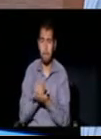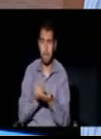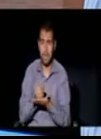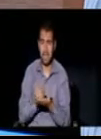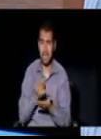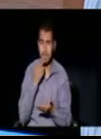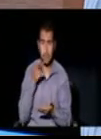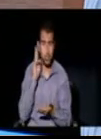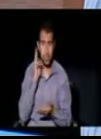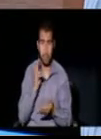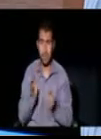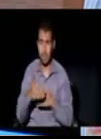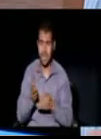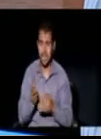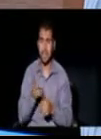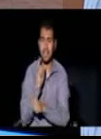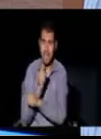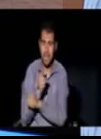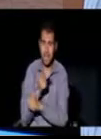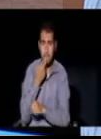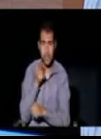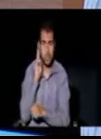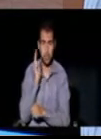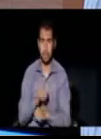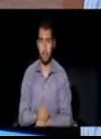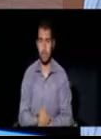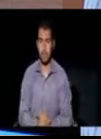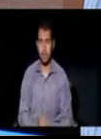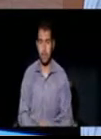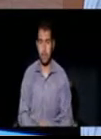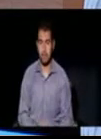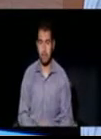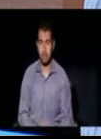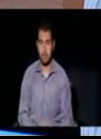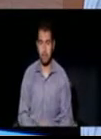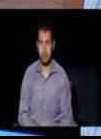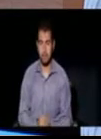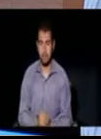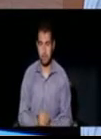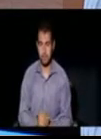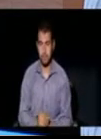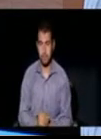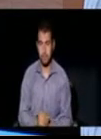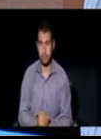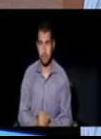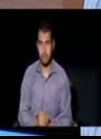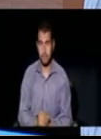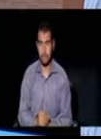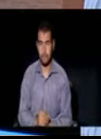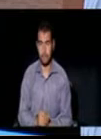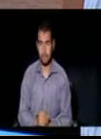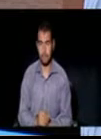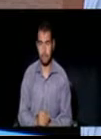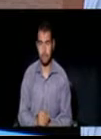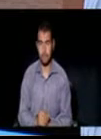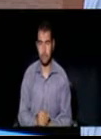خلاص اقعدوا على جنب، او زي ما قمر بتقول خلاص بيقول لك مش هتعلم، مش حتى لغة الاشارة ما هوش بيتعلمها، رغم ان هم